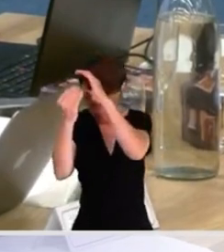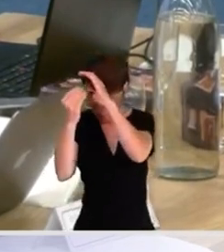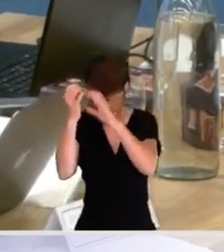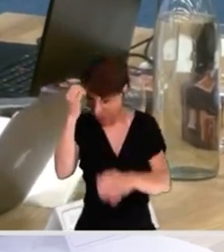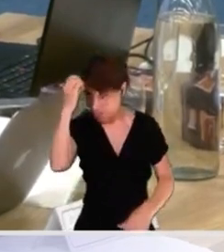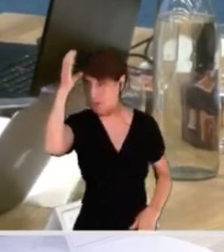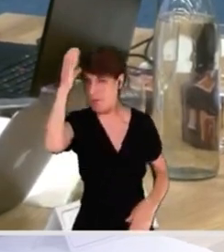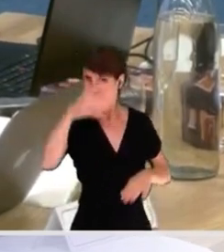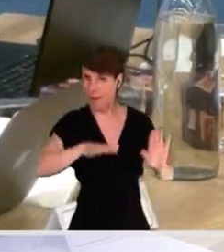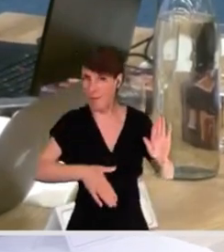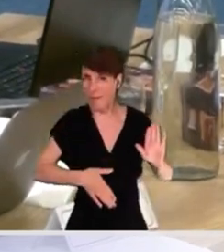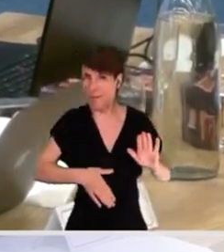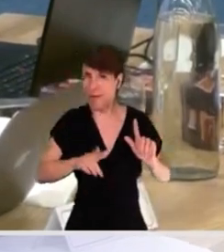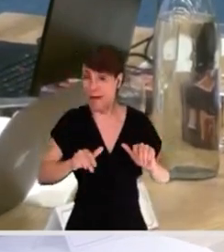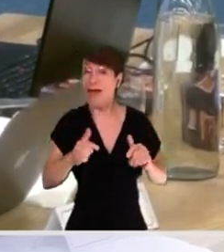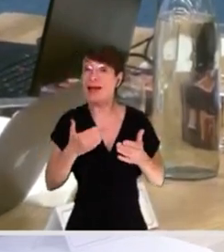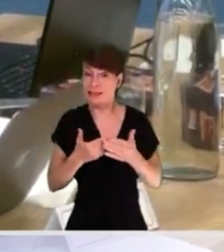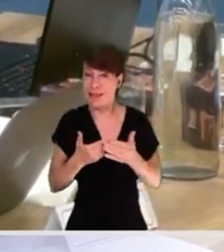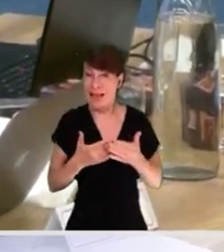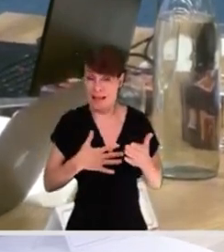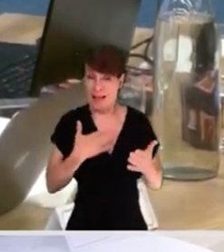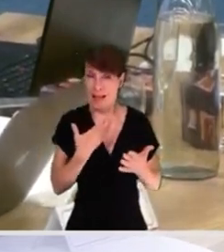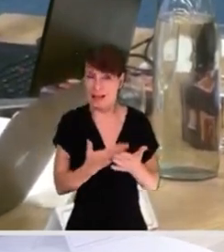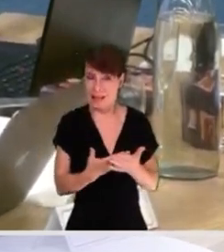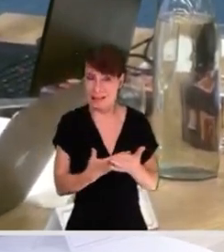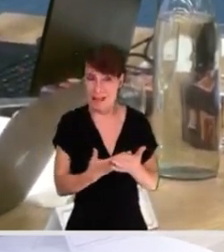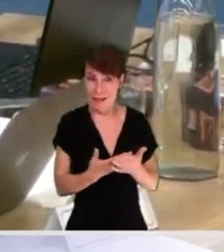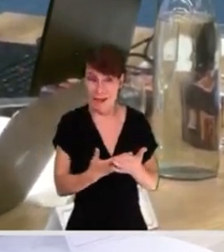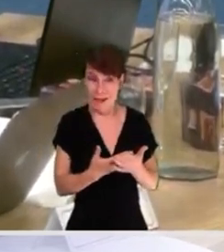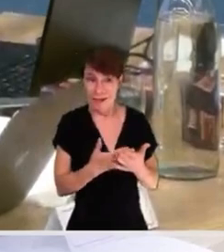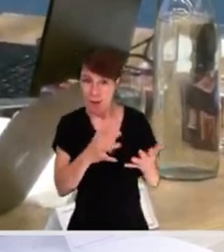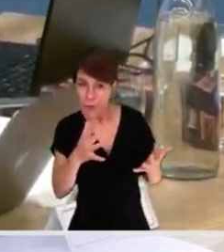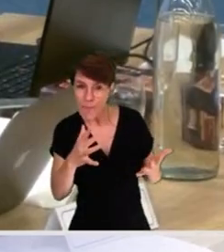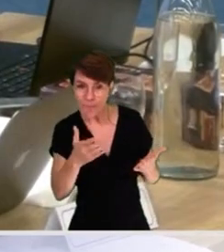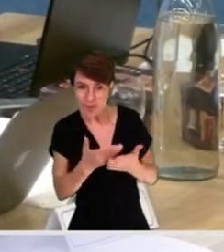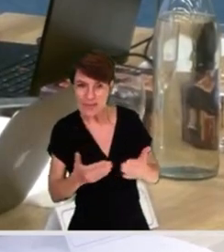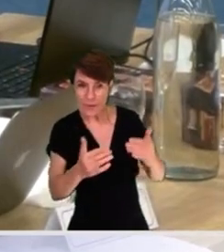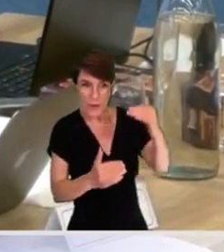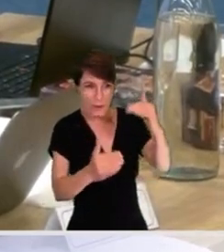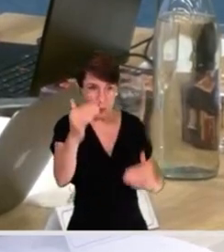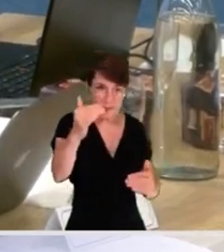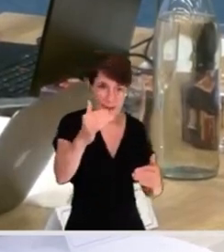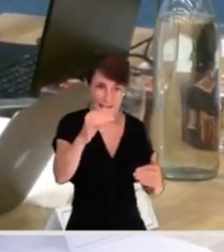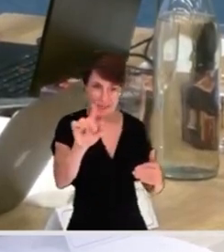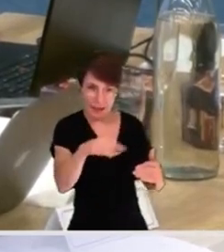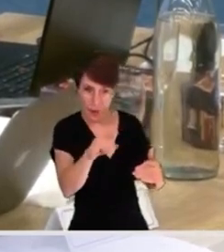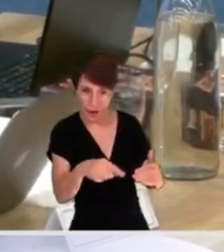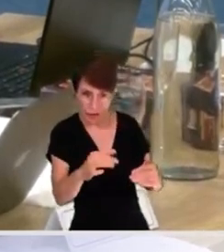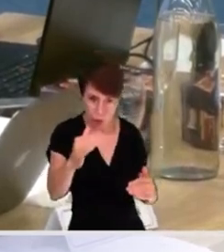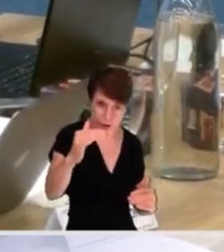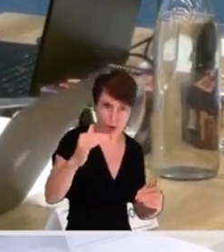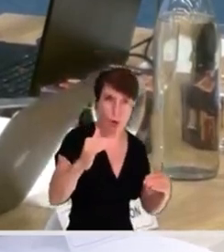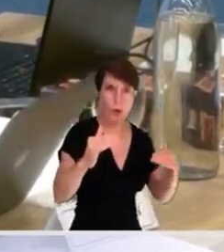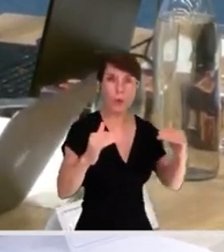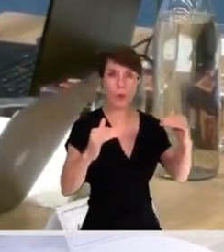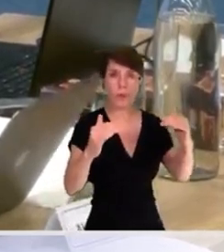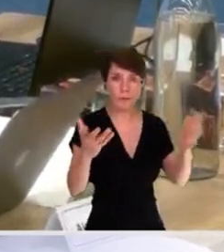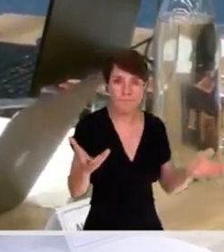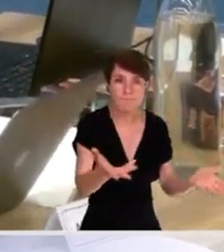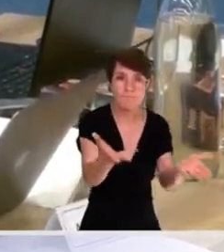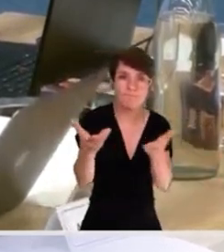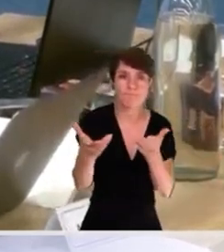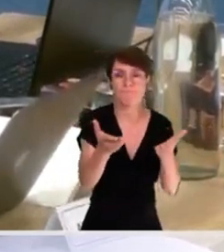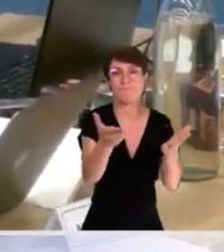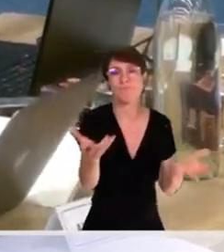qui fait qu'on corrige et on lutte contre les inégalités. Pour nous, ce